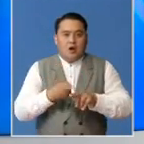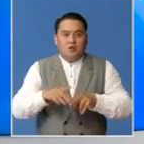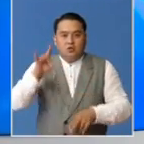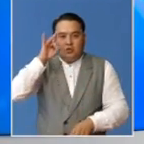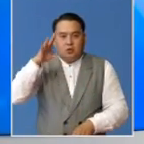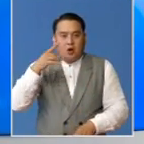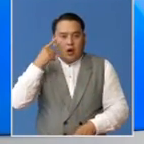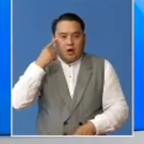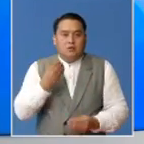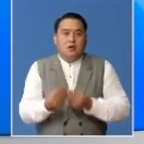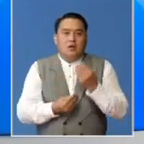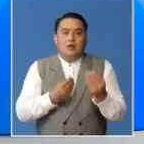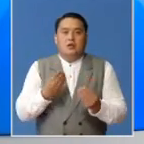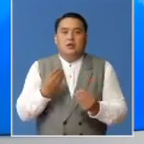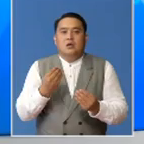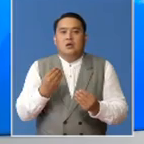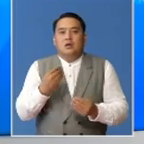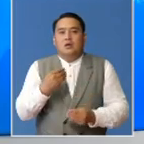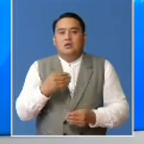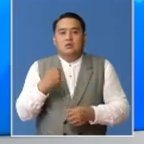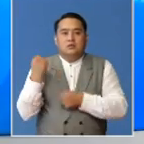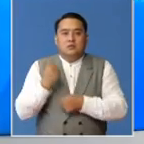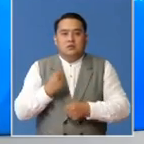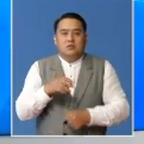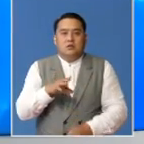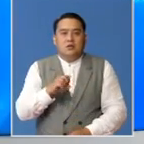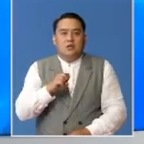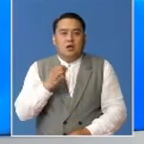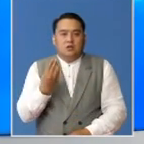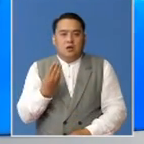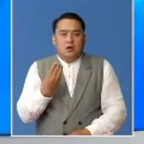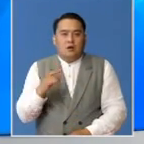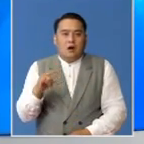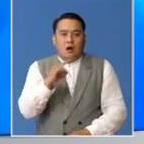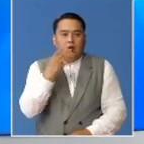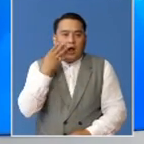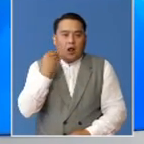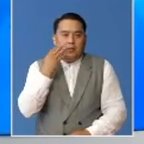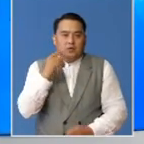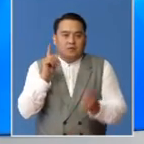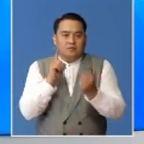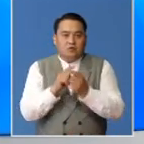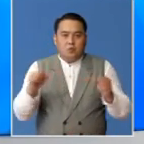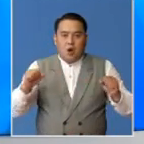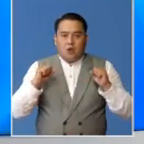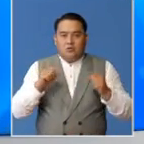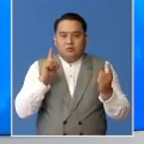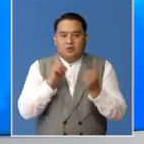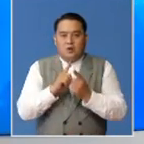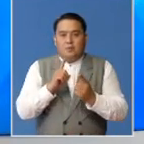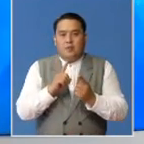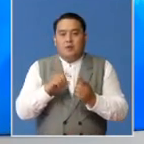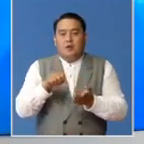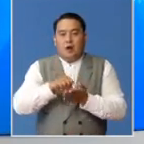них – чемпионка азиатских игр в Индонезии по самбо Дильдаш Куришбаева. В аэропорту Алматы выдающуюся спортсменку